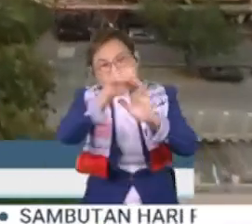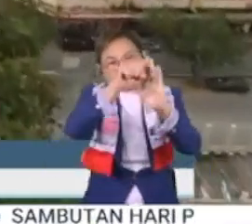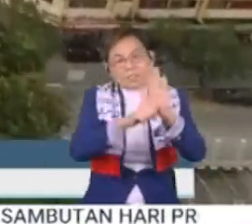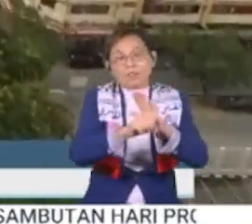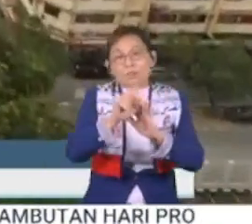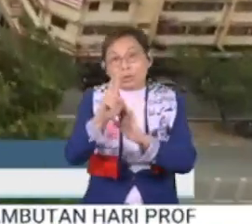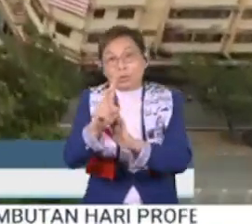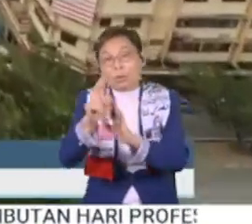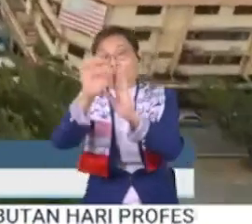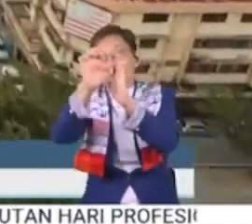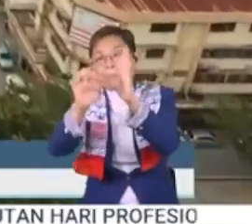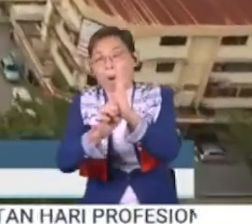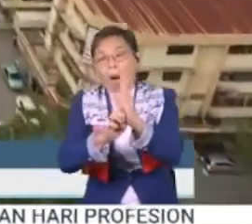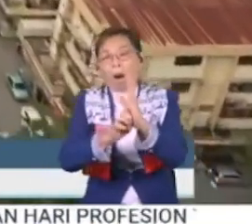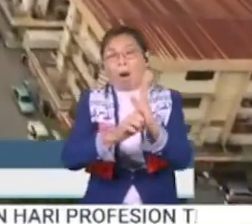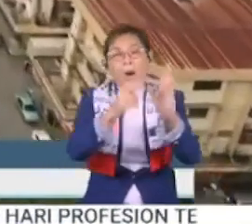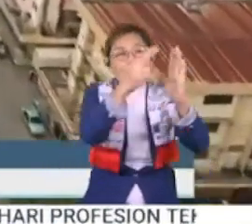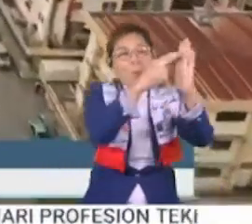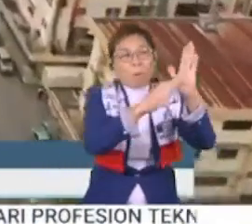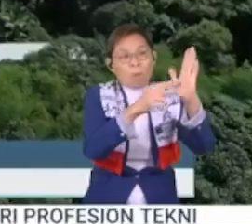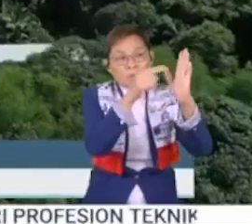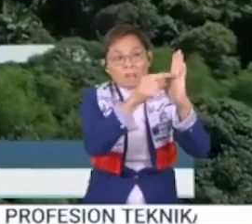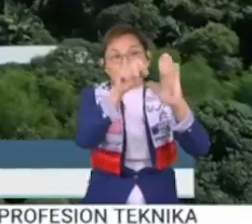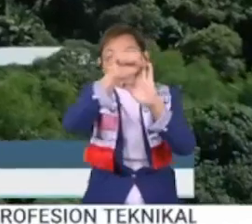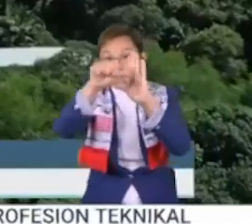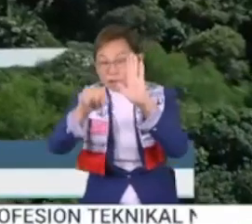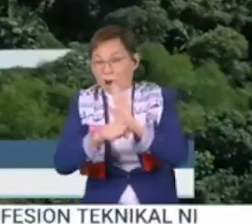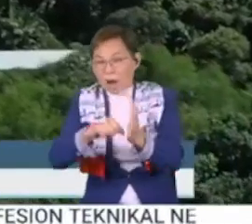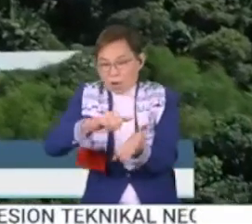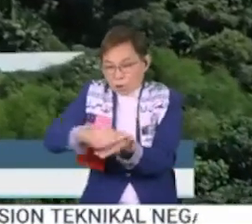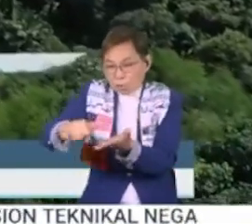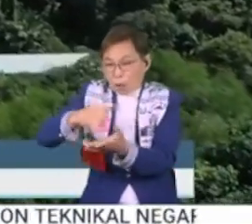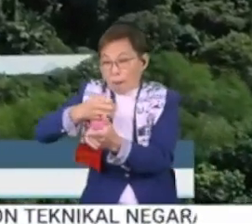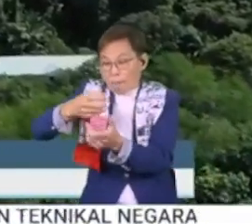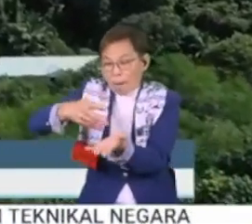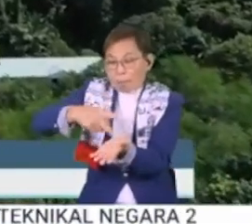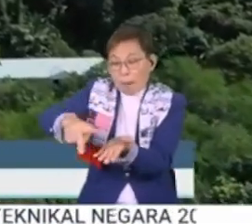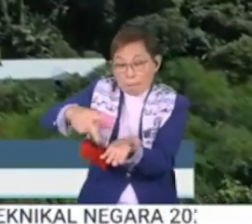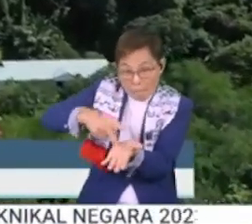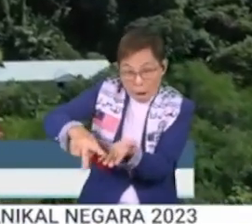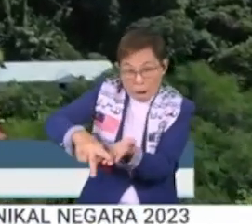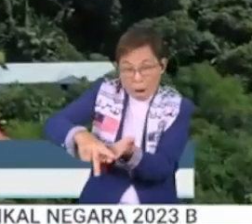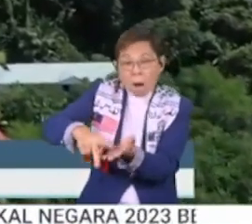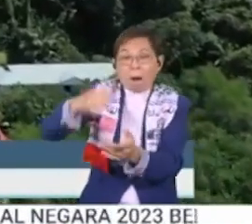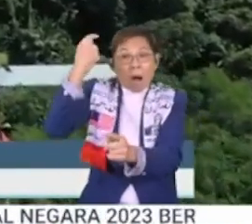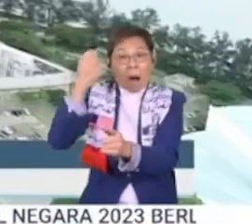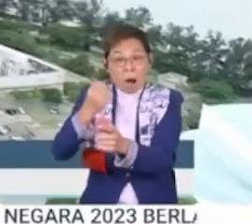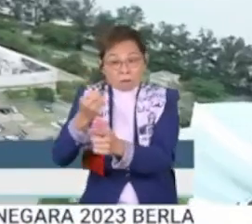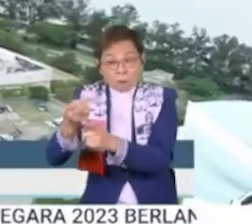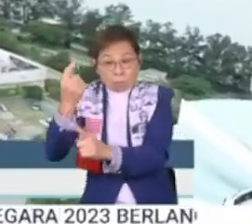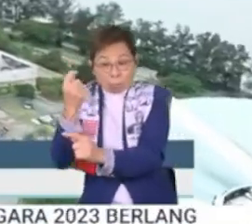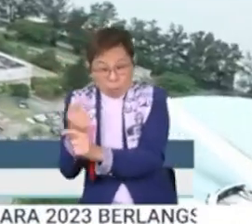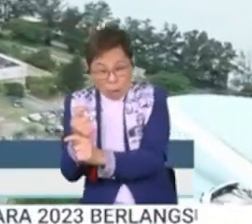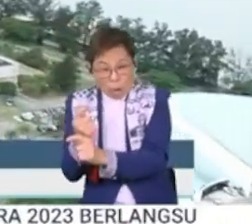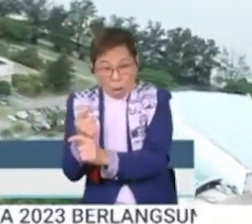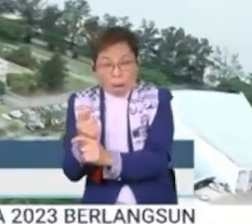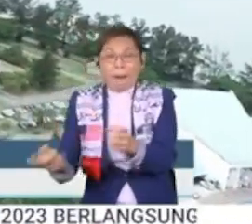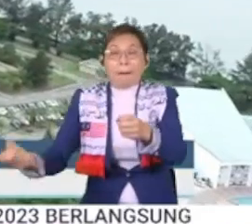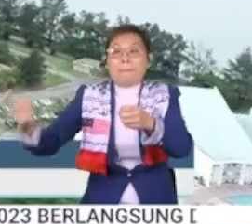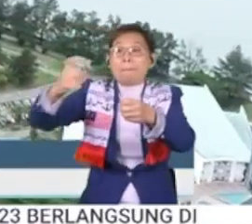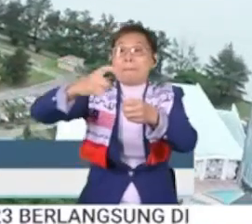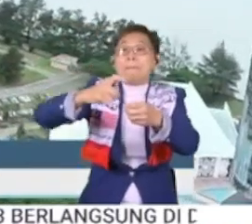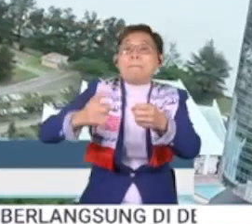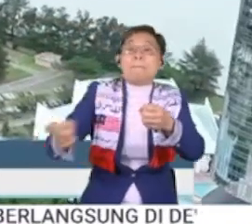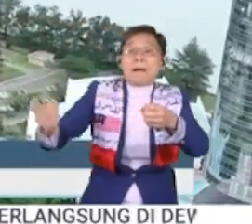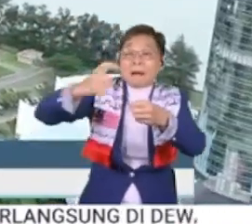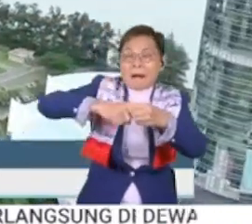enakment dengan memotong peruntukan yang mengenakan syarat bahawa yuran atau bayaran yang dikenakan atau ditetapkan hanyalah berkenaan dengan